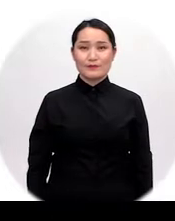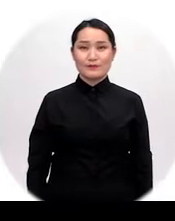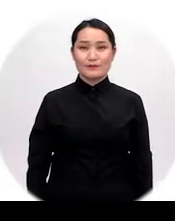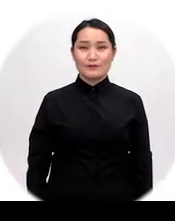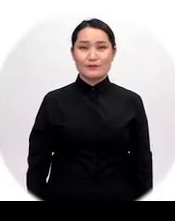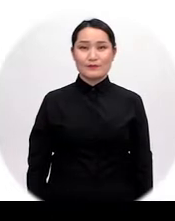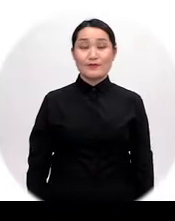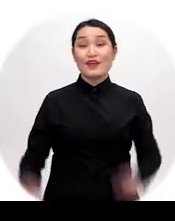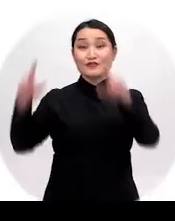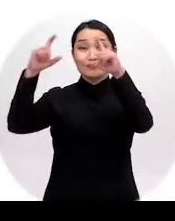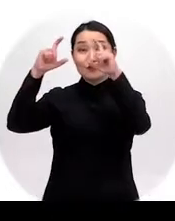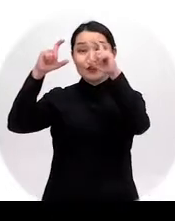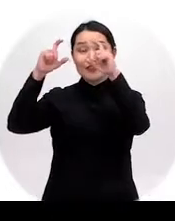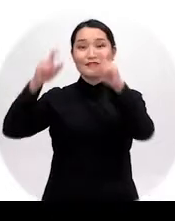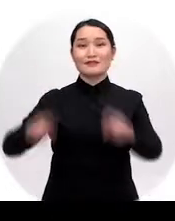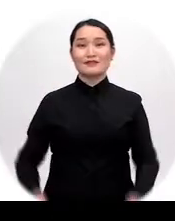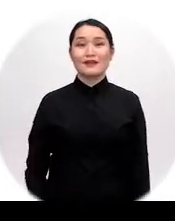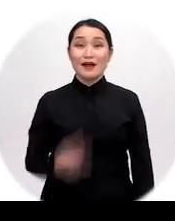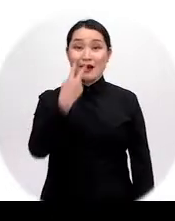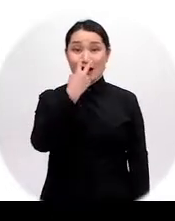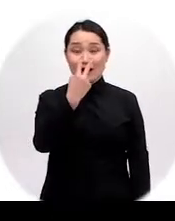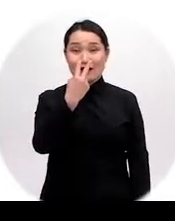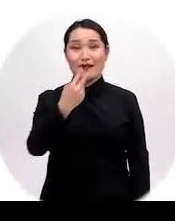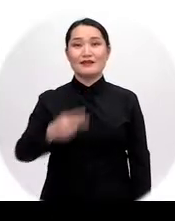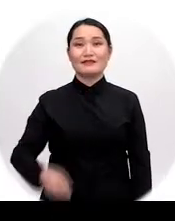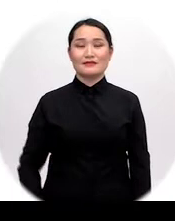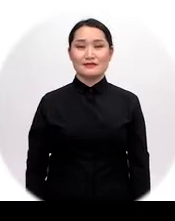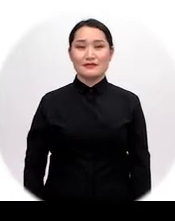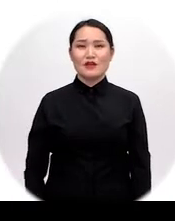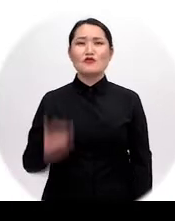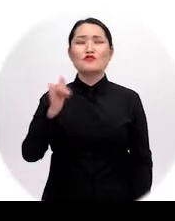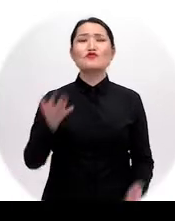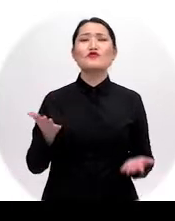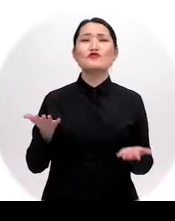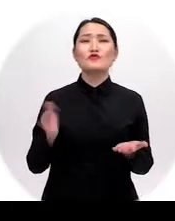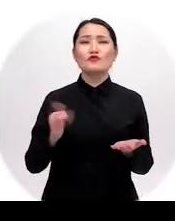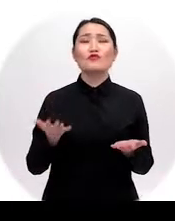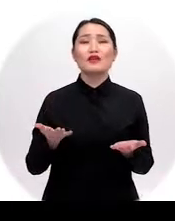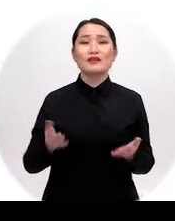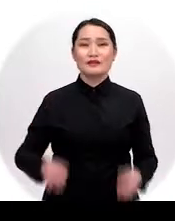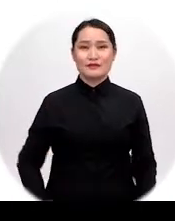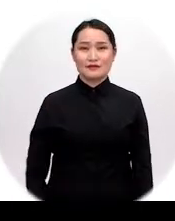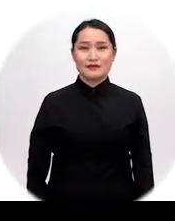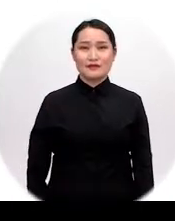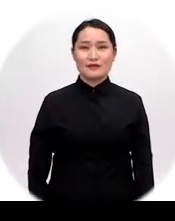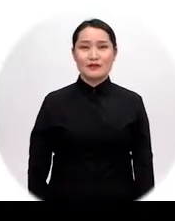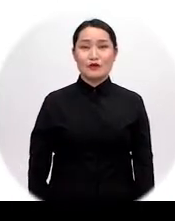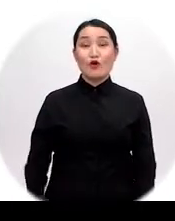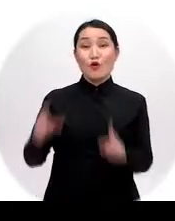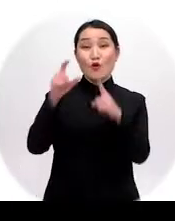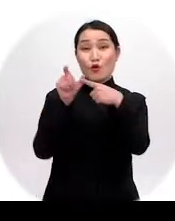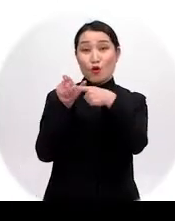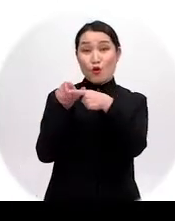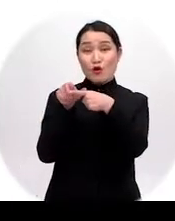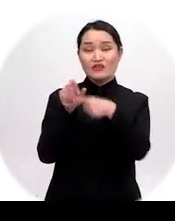За, энэ зурган дээрээс цөмөрөө багш нь энэ юу вэ хүүхдүүдээ? Урт зүү. За, энэ